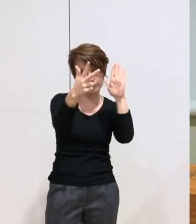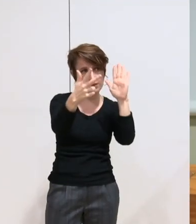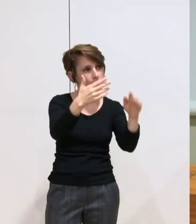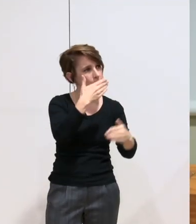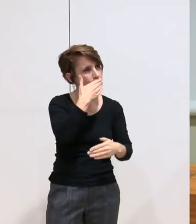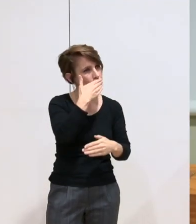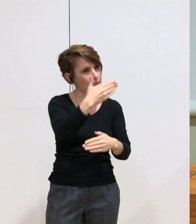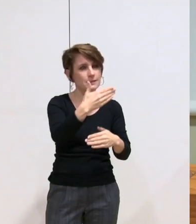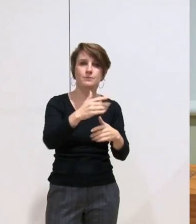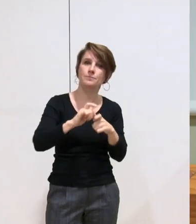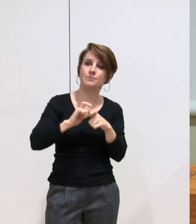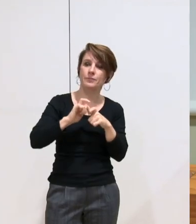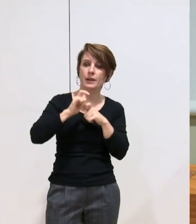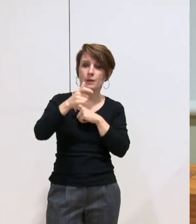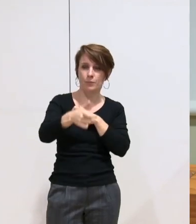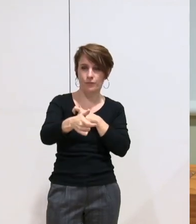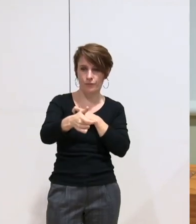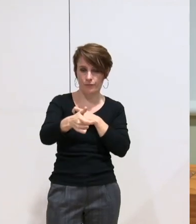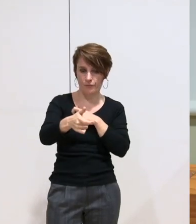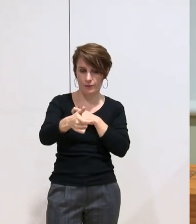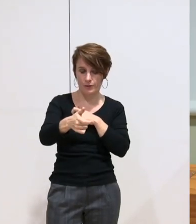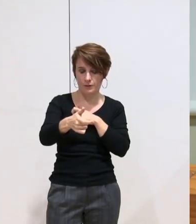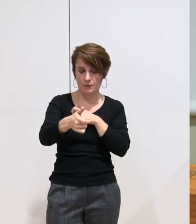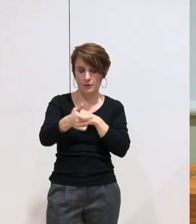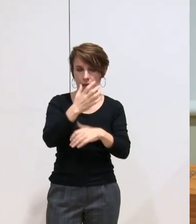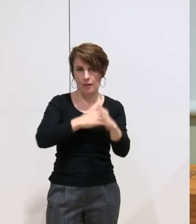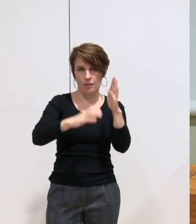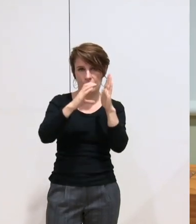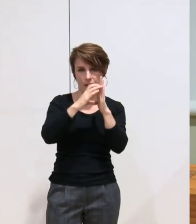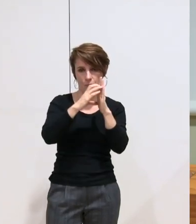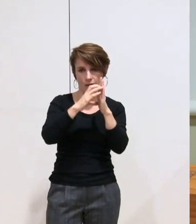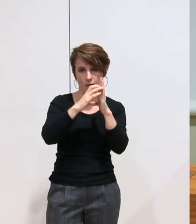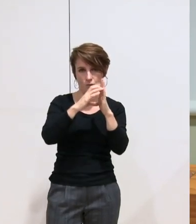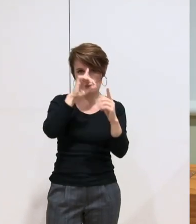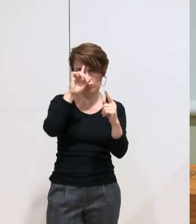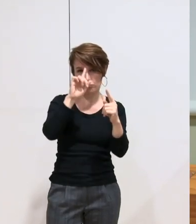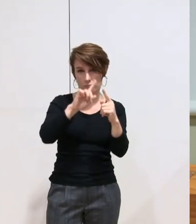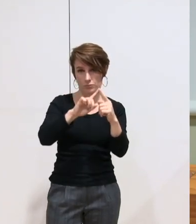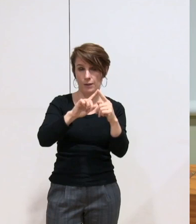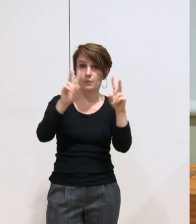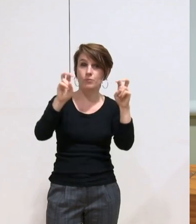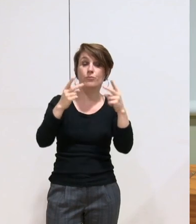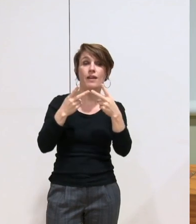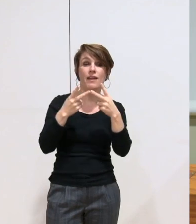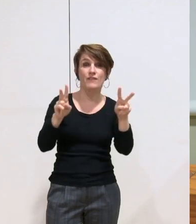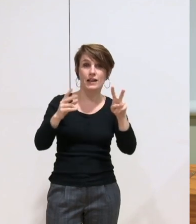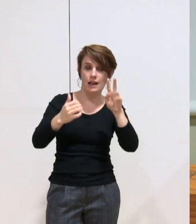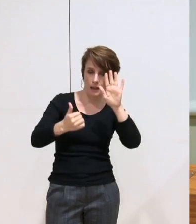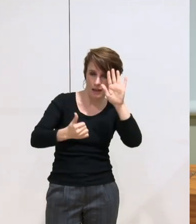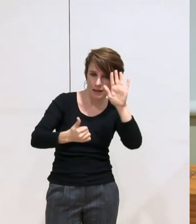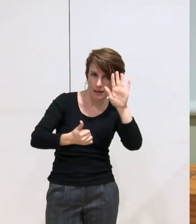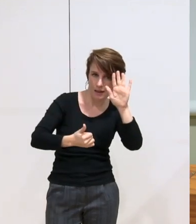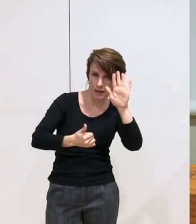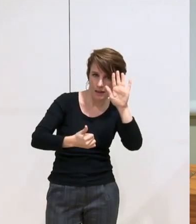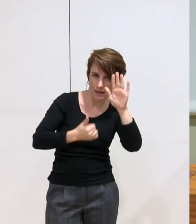remercie. Nous abordons maintenant les délibérations portant sur la ville émancipatrice. La délibération